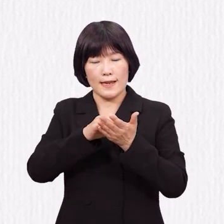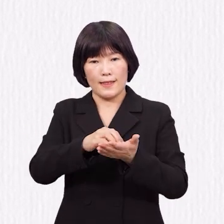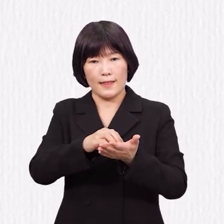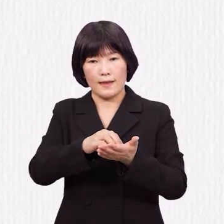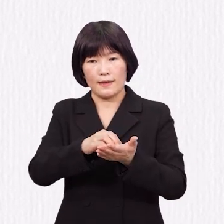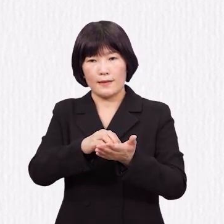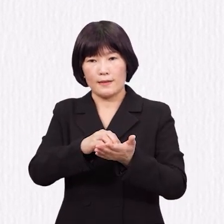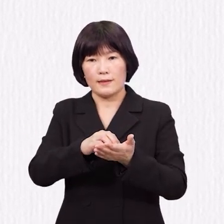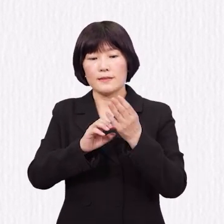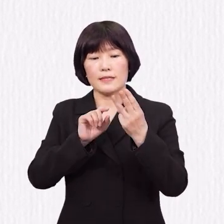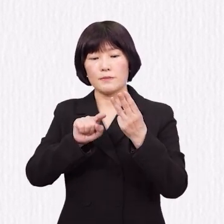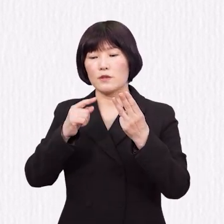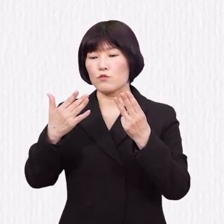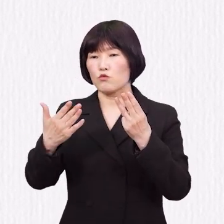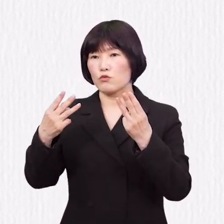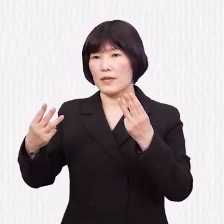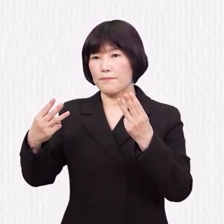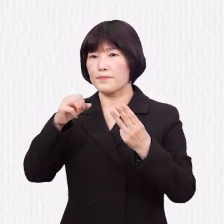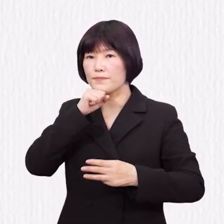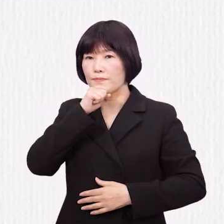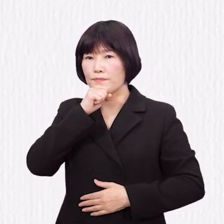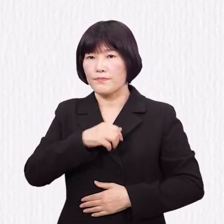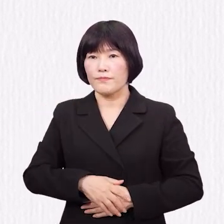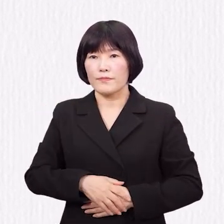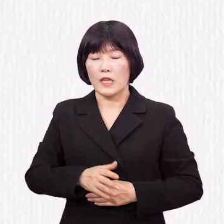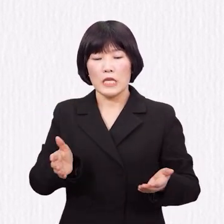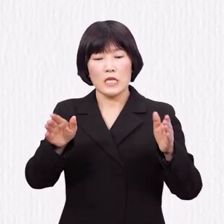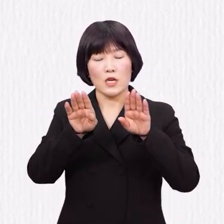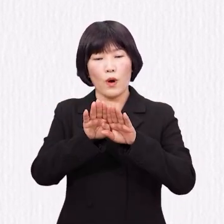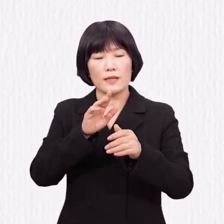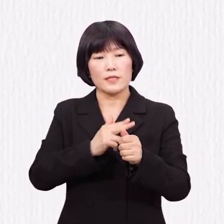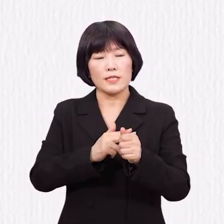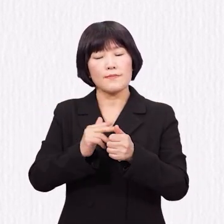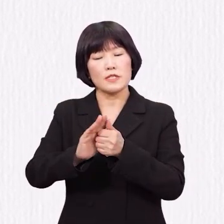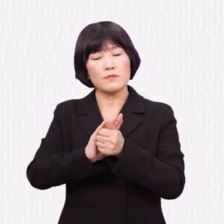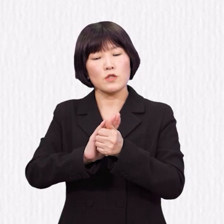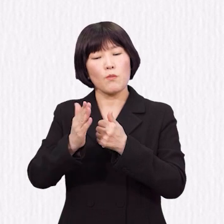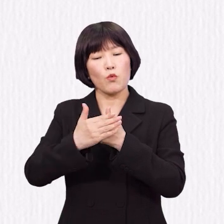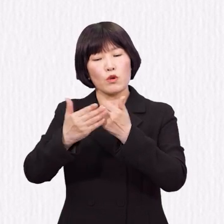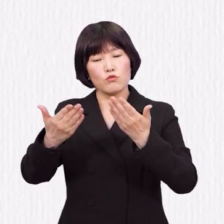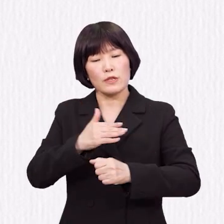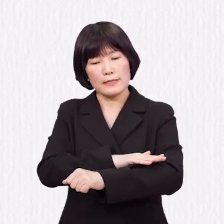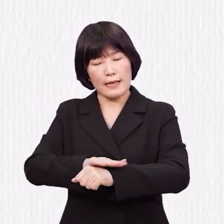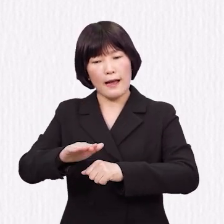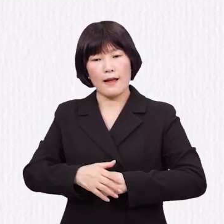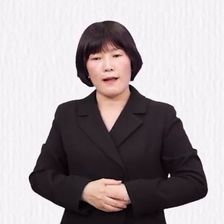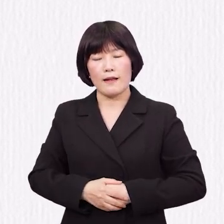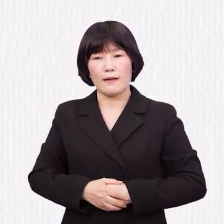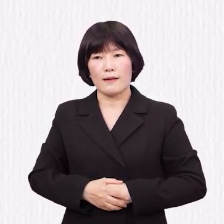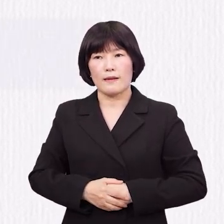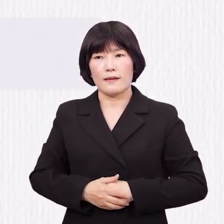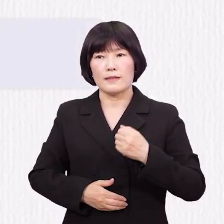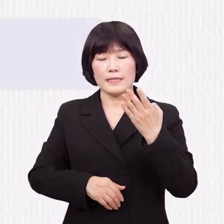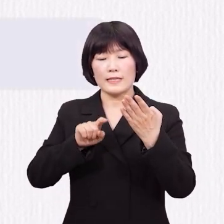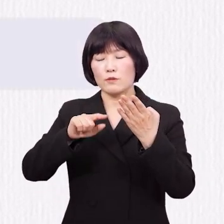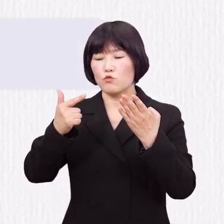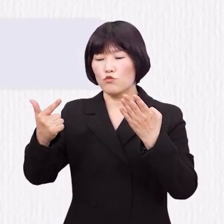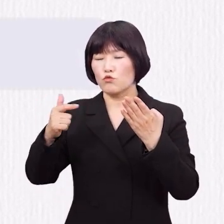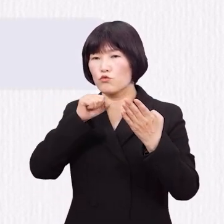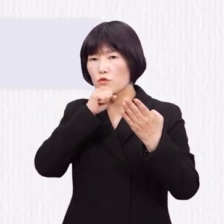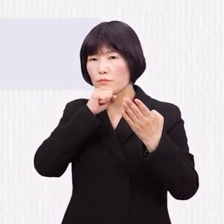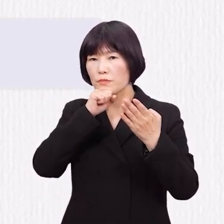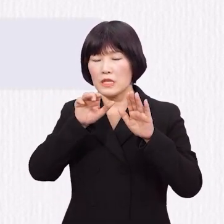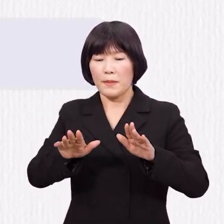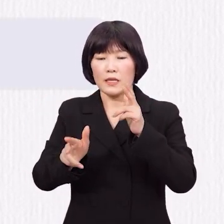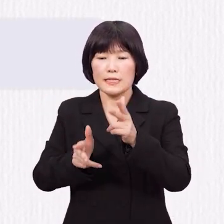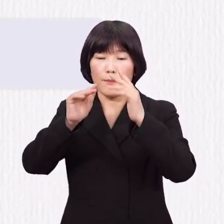되었다 3.93점, 기관 선생님들이 친절하게 잘 도와주었다 4.66점, 본